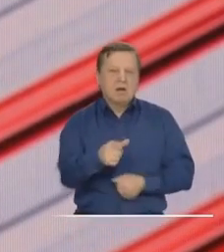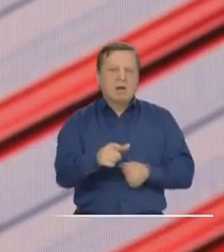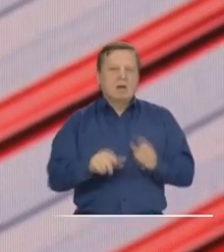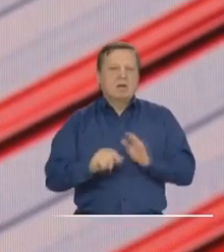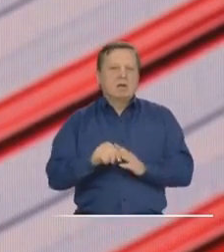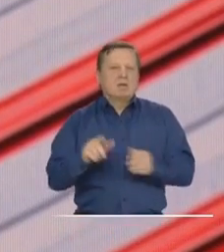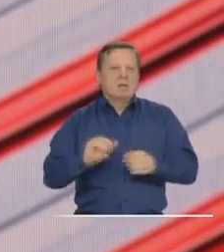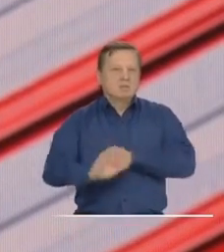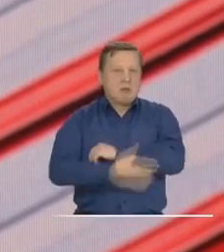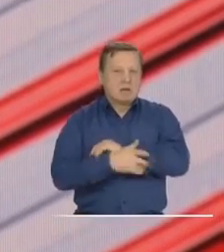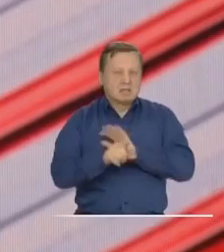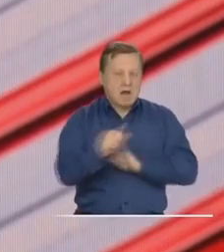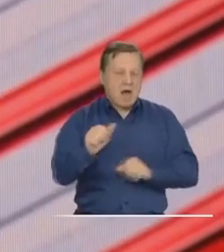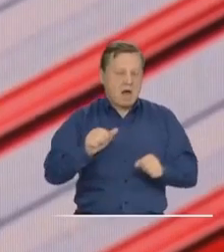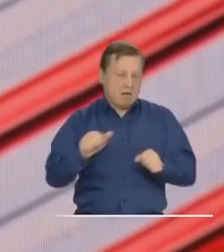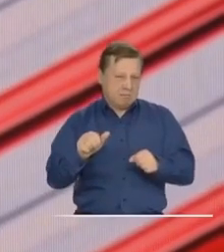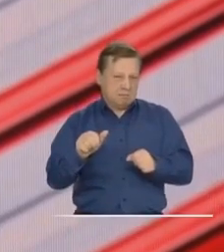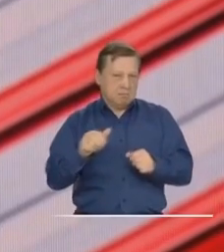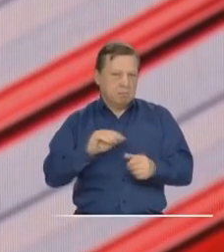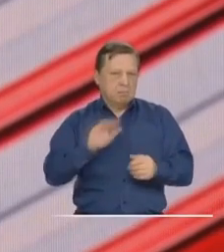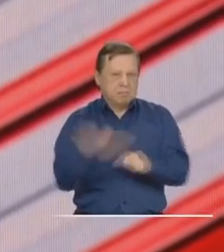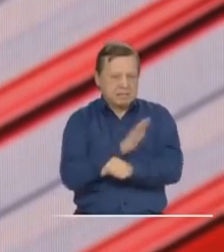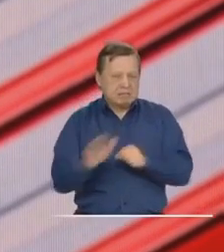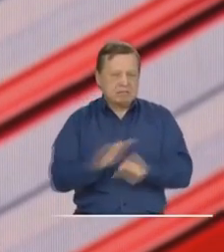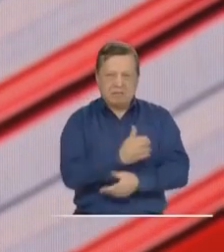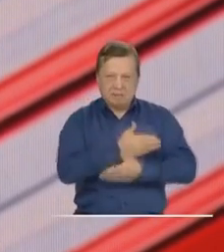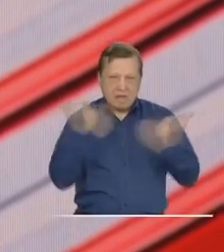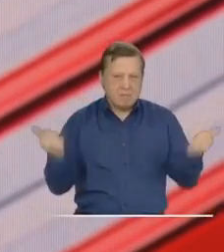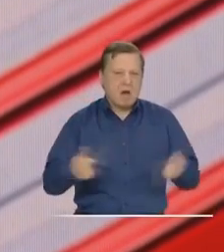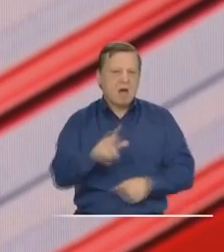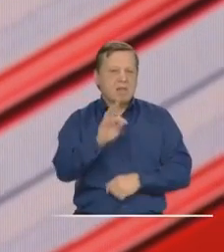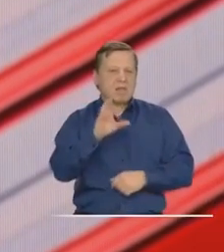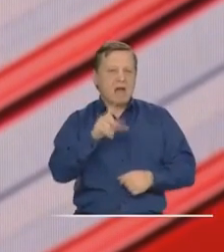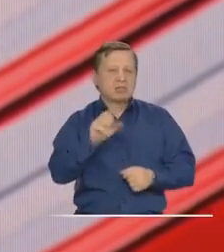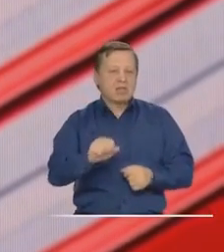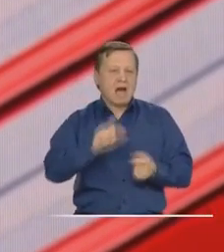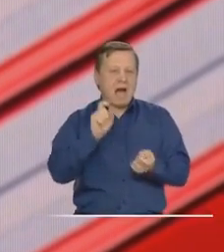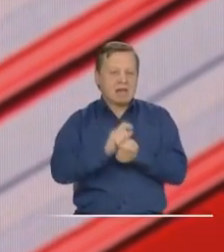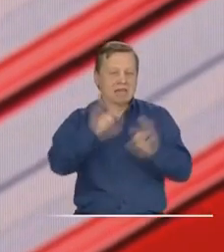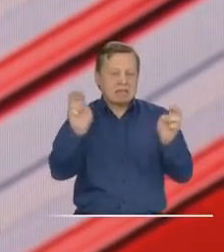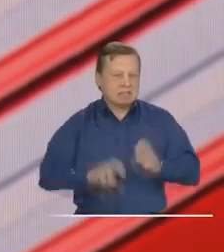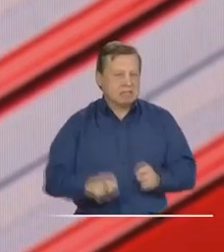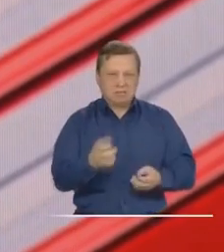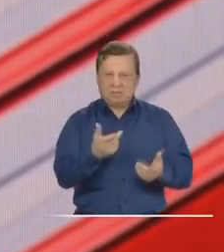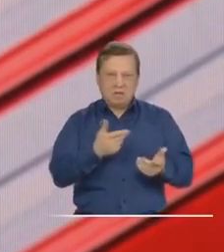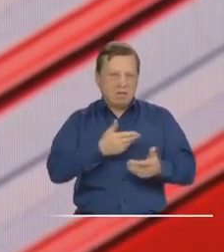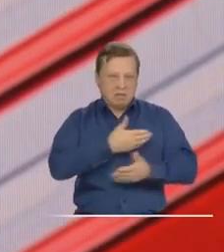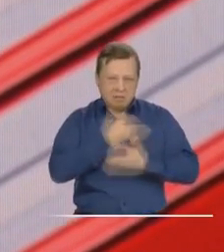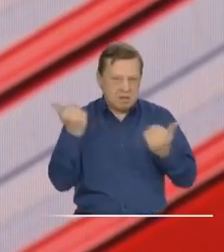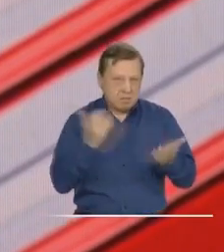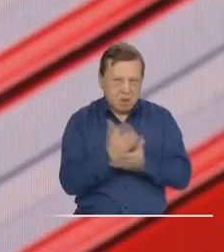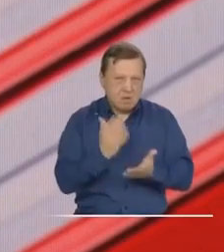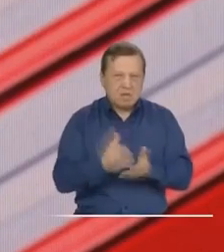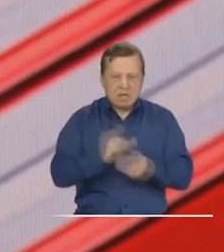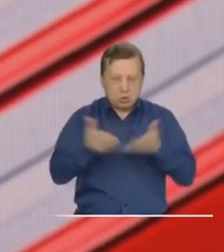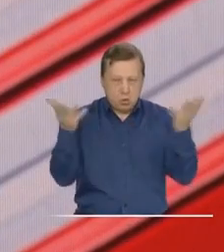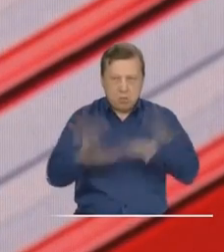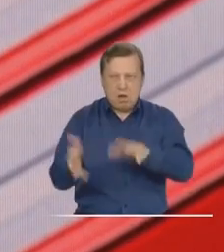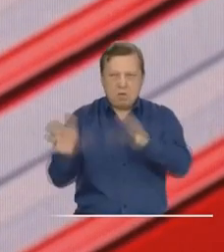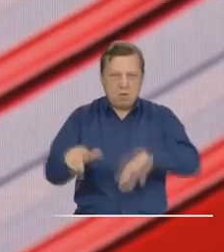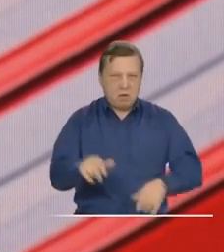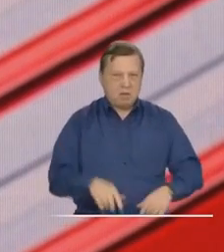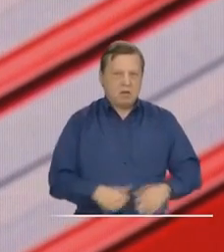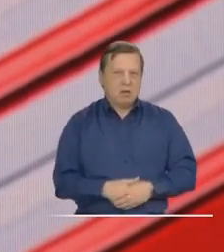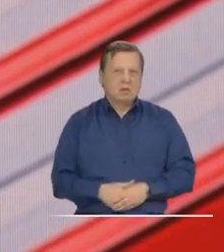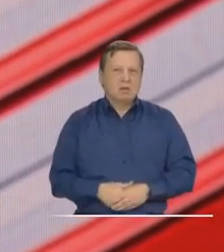prawo gospodarcze jest pisane na kolanie tarcza antykryzysowy okazała się betonowym kołem ratunkowym rzuconym którzy toną toniemy